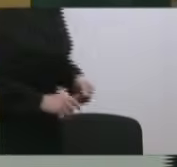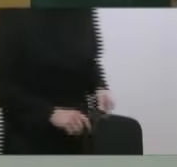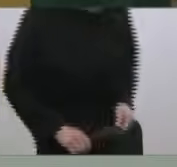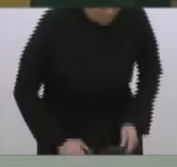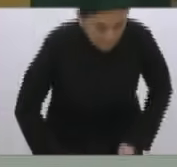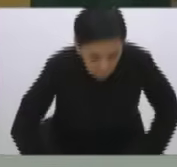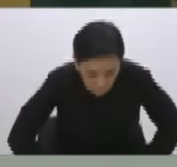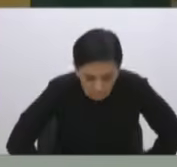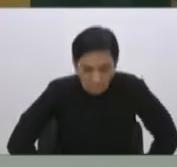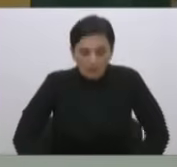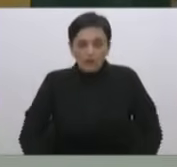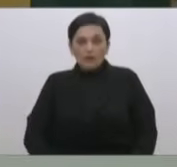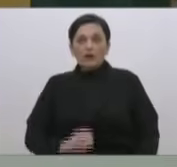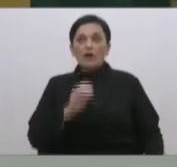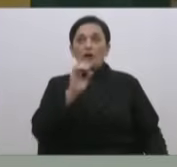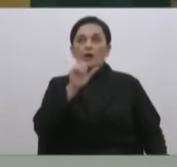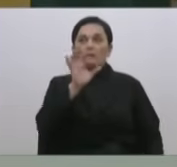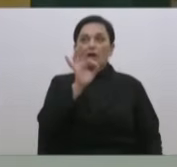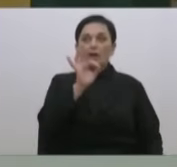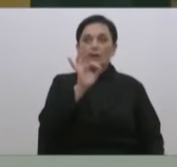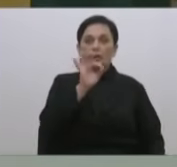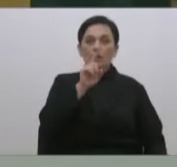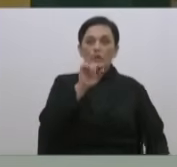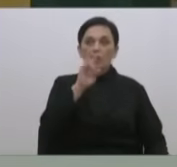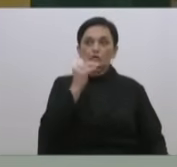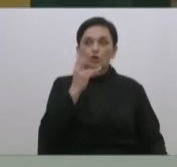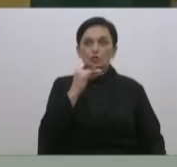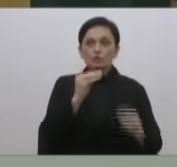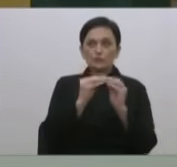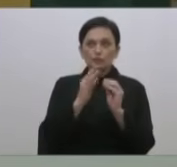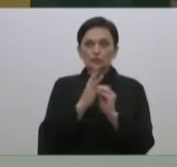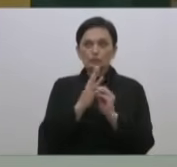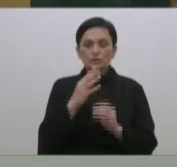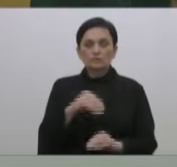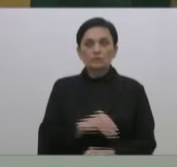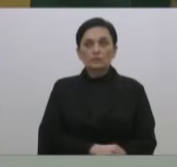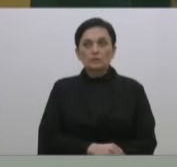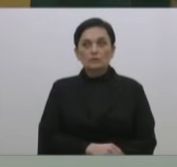Madluba, baton Prata, Andrei Ohadanșule, Hutmetsut.